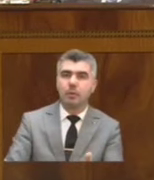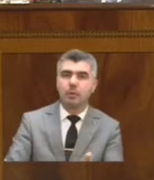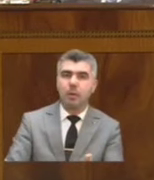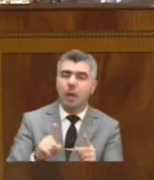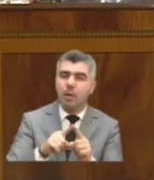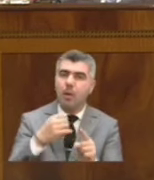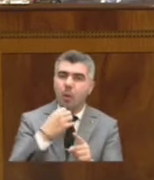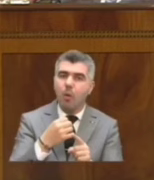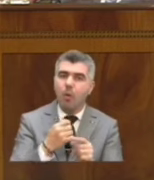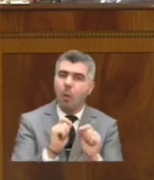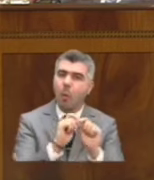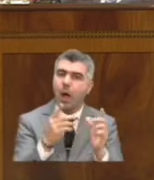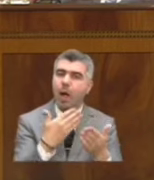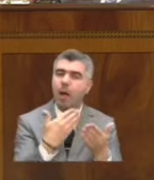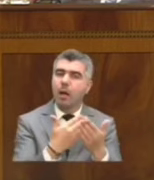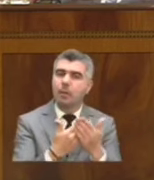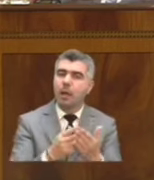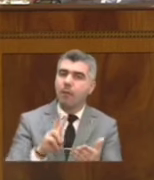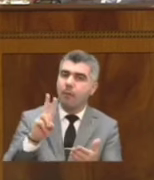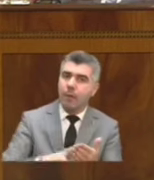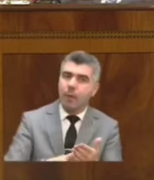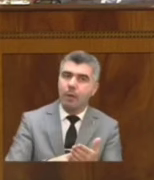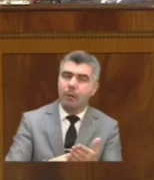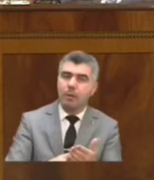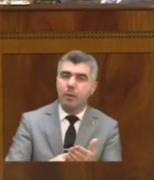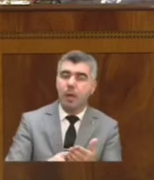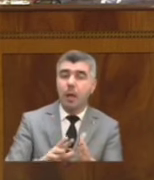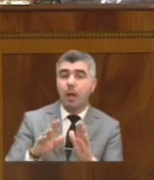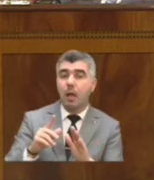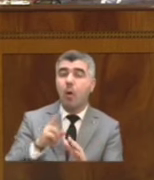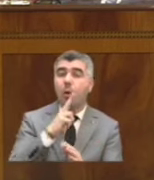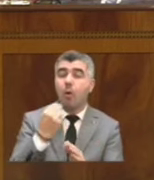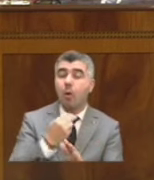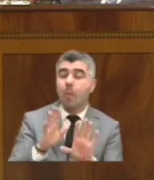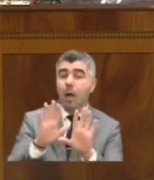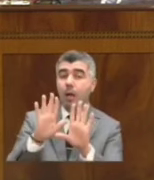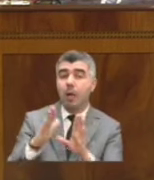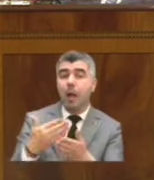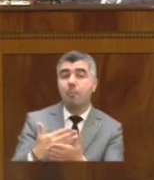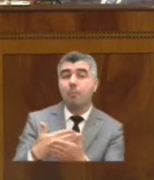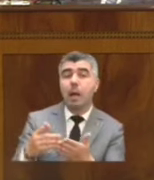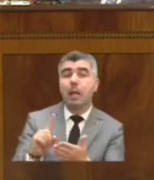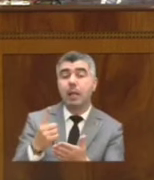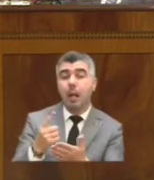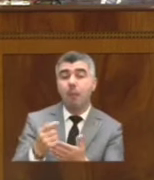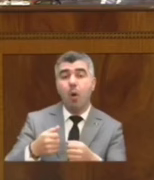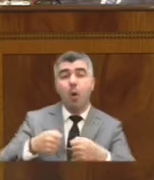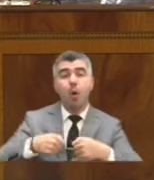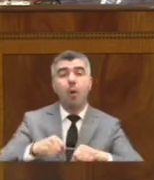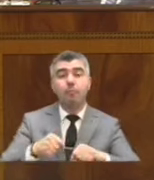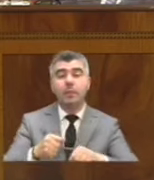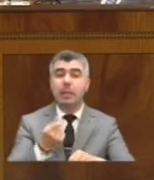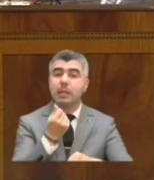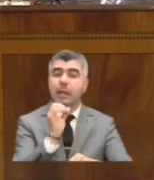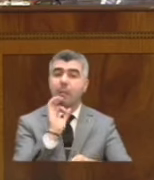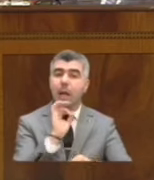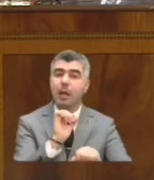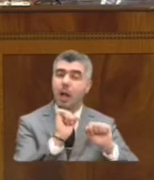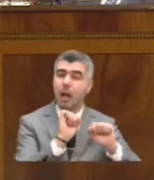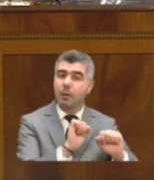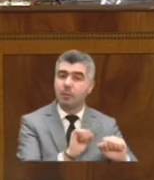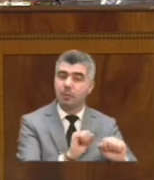نبرز الحقائق كما هي. الدولة خصت 10 المليار تاع الدرهم لتوفير القمح بأثمانه